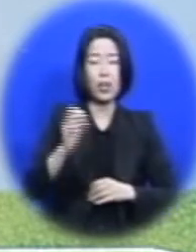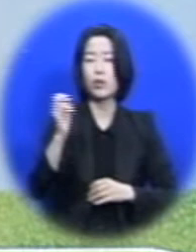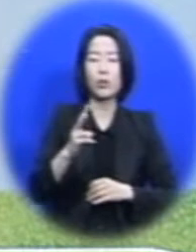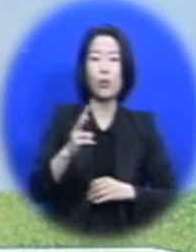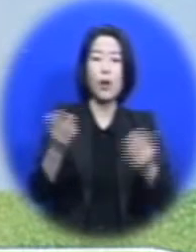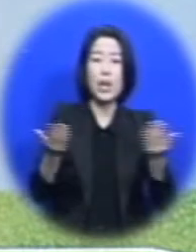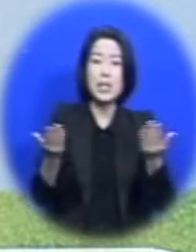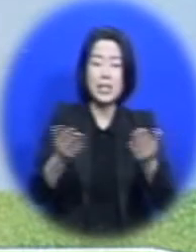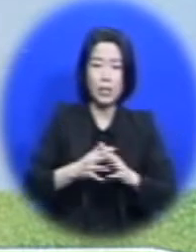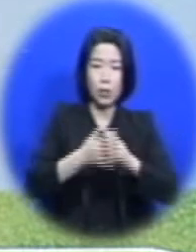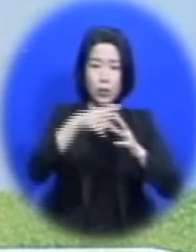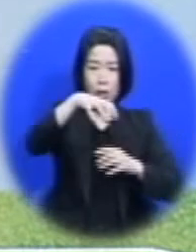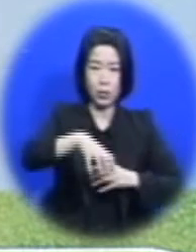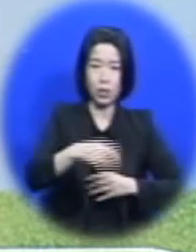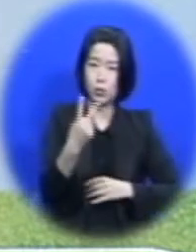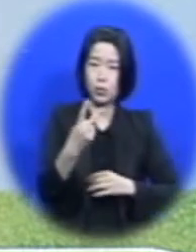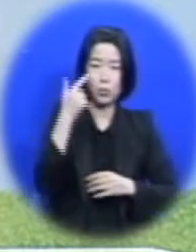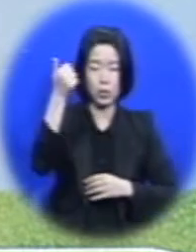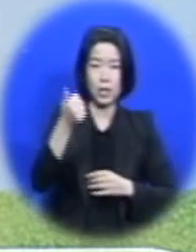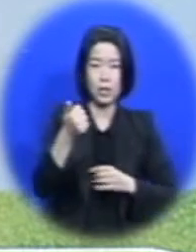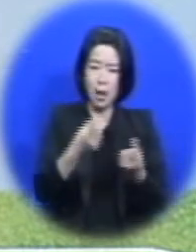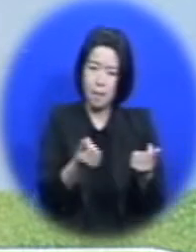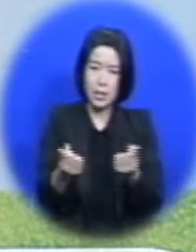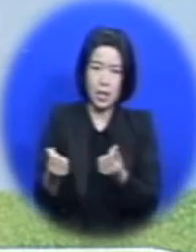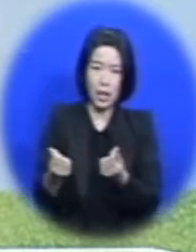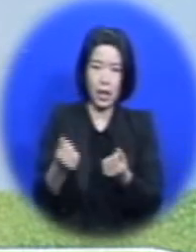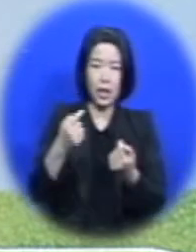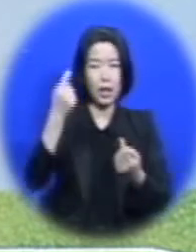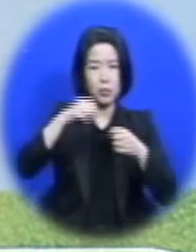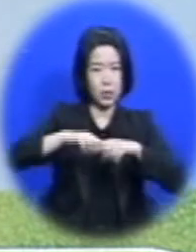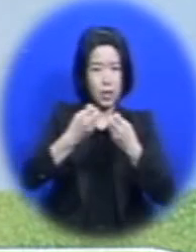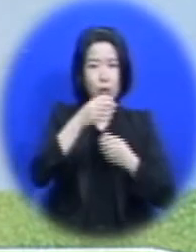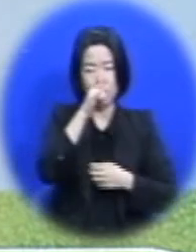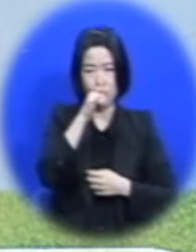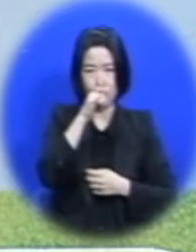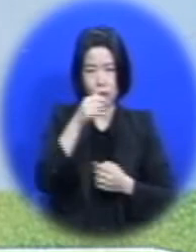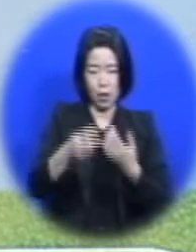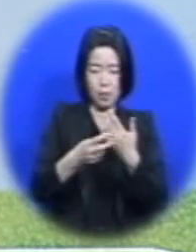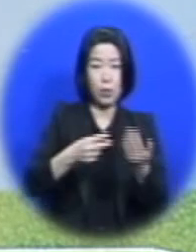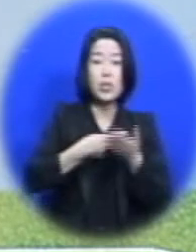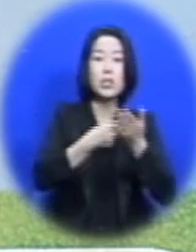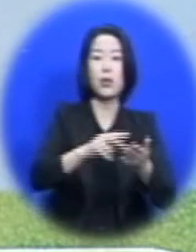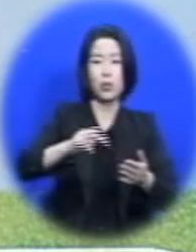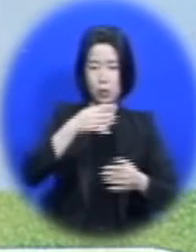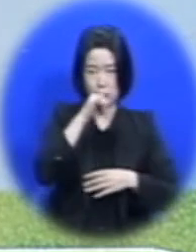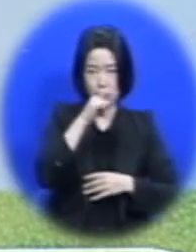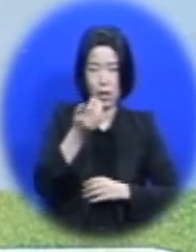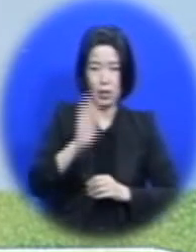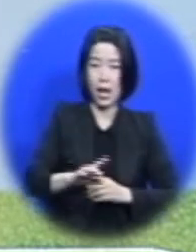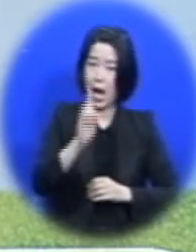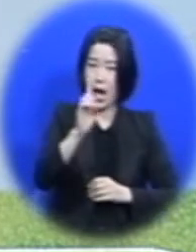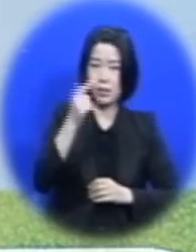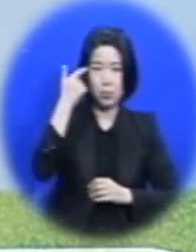공사장에서 2 목사님의 다 비슷하게 닿지 졌어요 이번까지 하셨습니다 그런데 한번